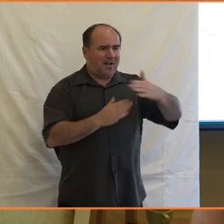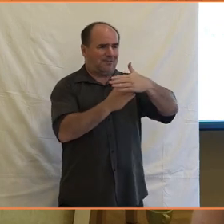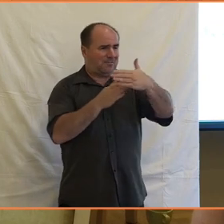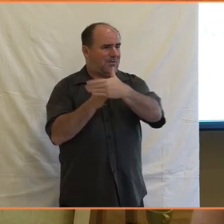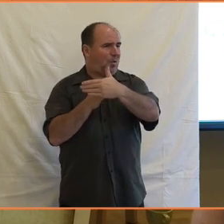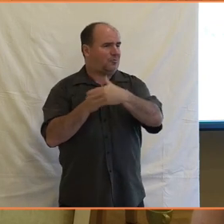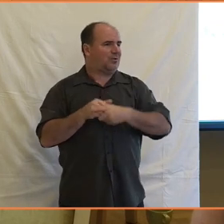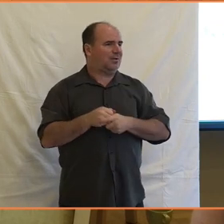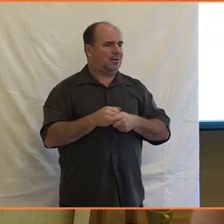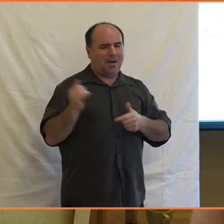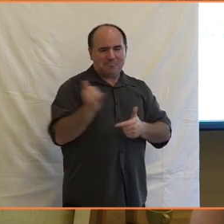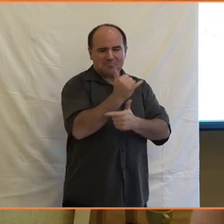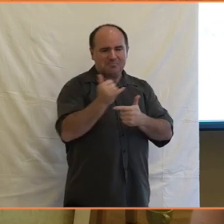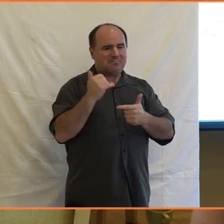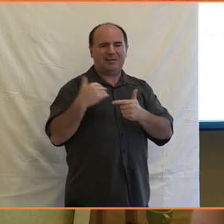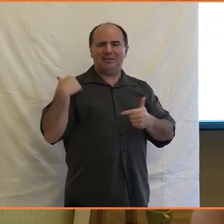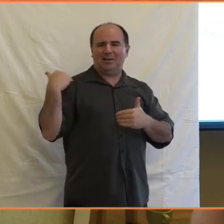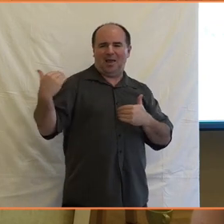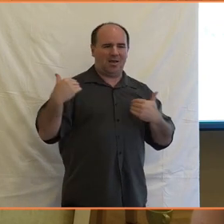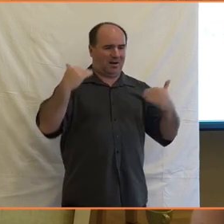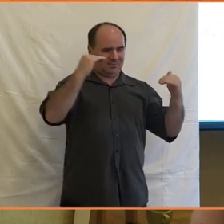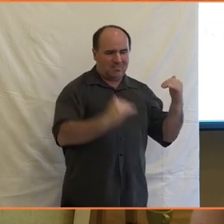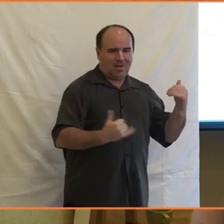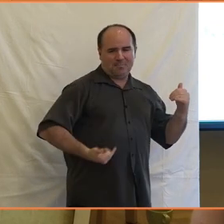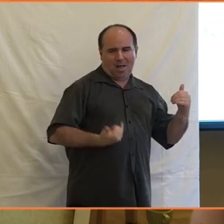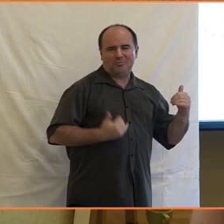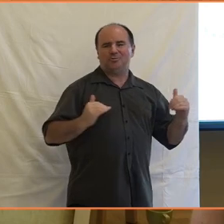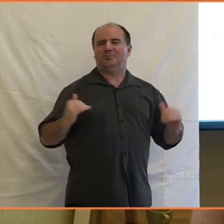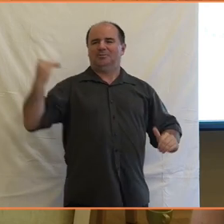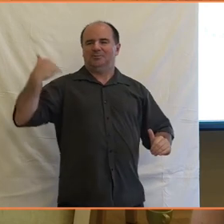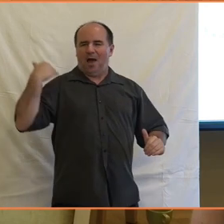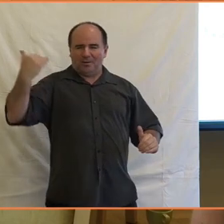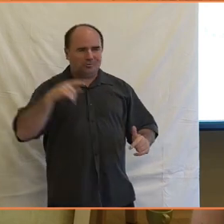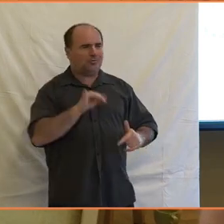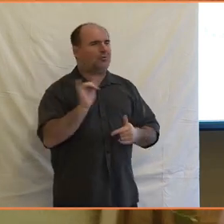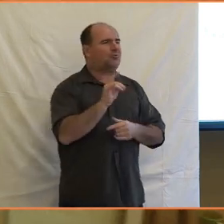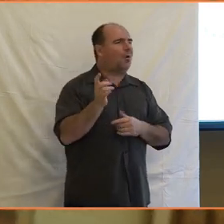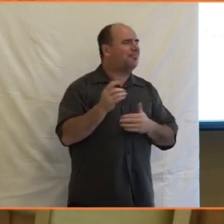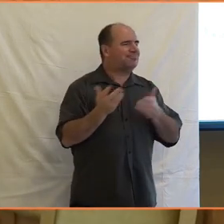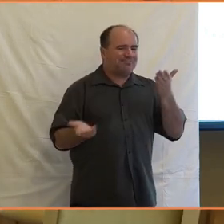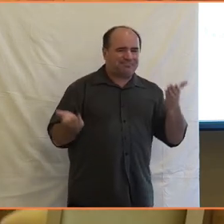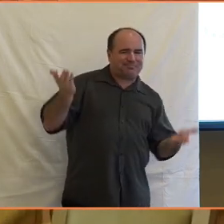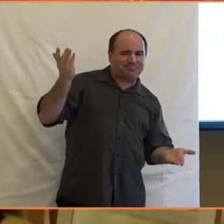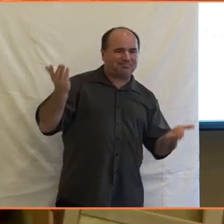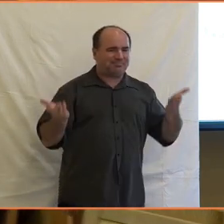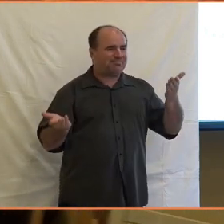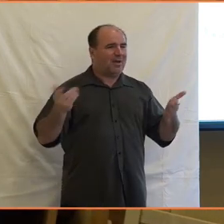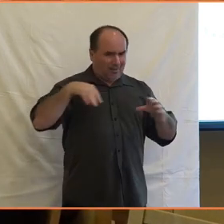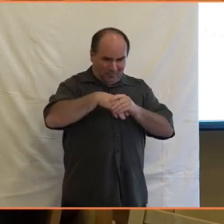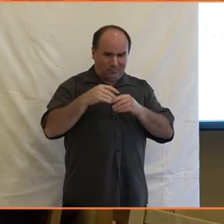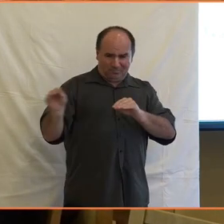mezigenerační digitální disrupce. Mluví se o tom, že právě v tom digitálním prostředí je narušená nějaký přenos, řekněme,